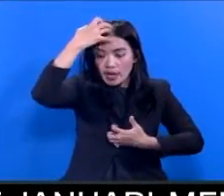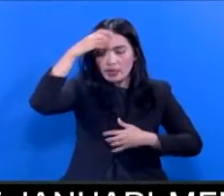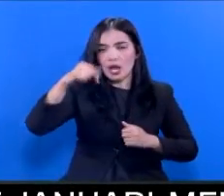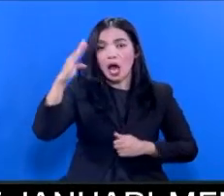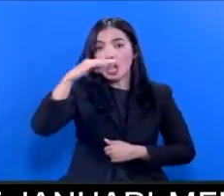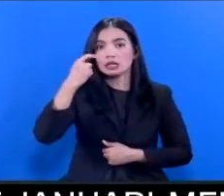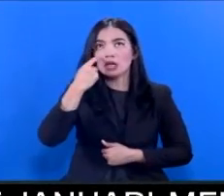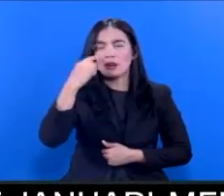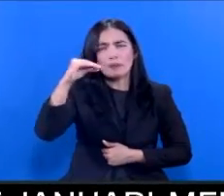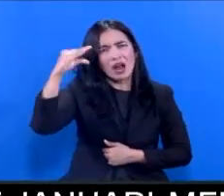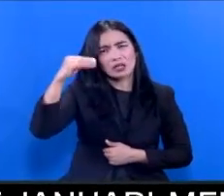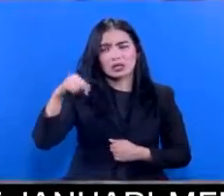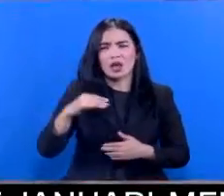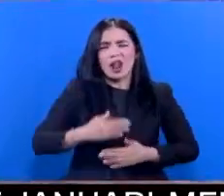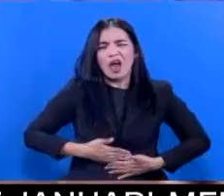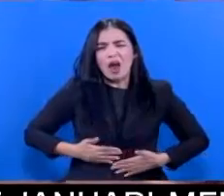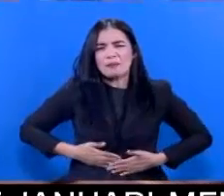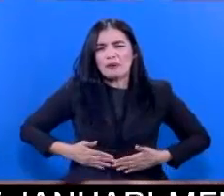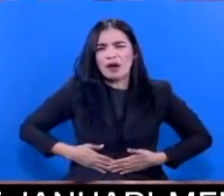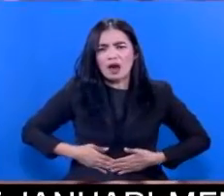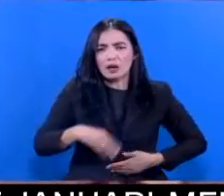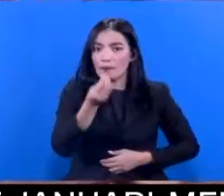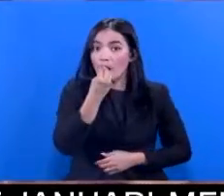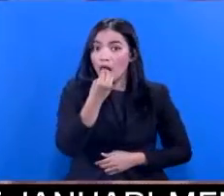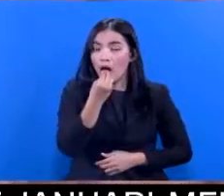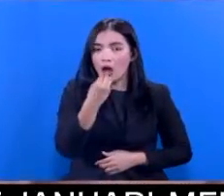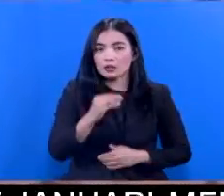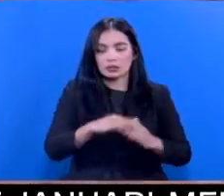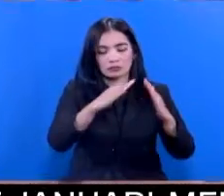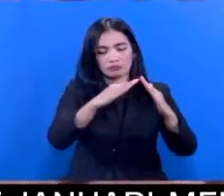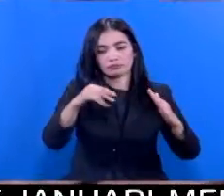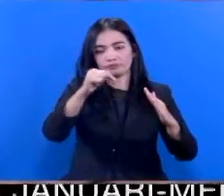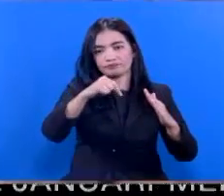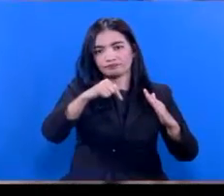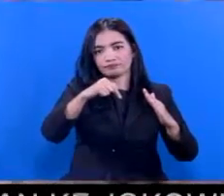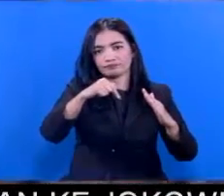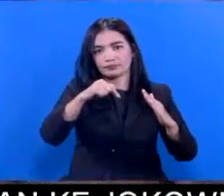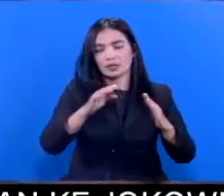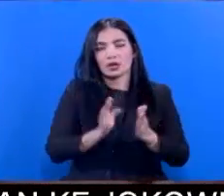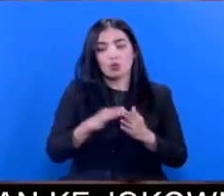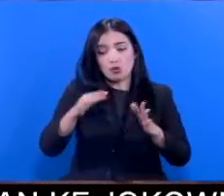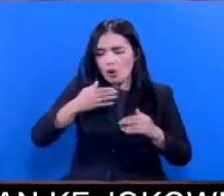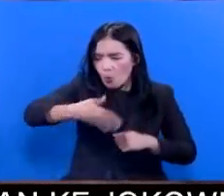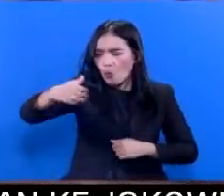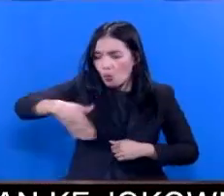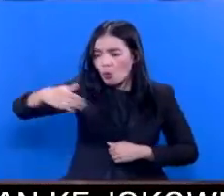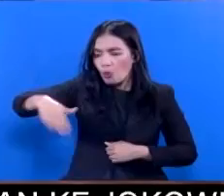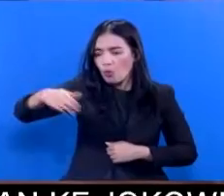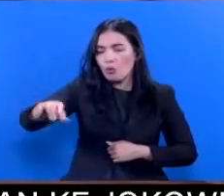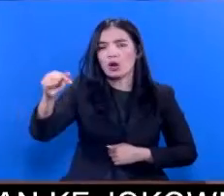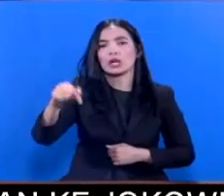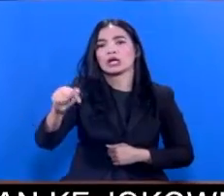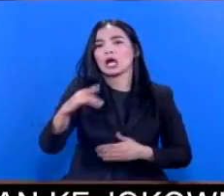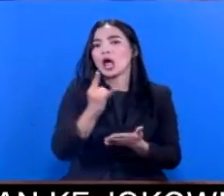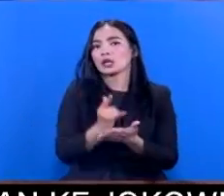pagi monyet berukuran sedang ini tampak Tengah maka di atas genteng rumah warga meski sudah diusir primata yang telah masuk